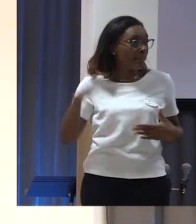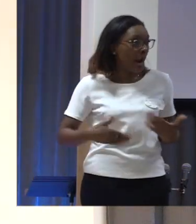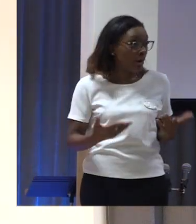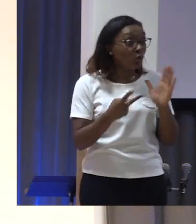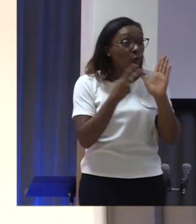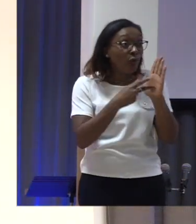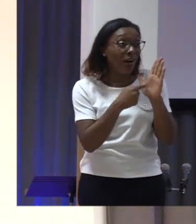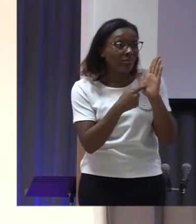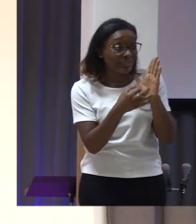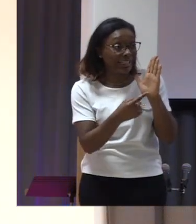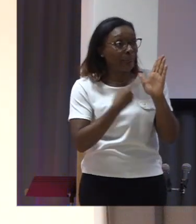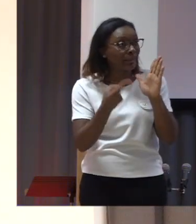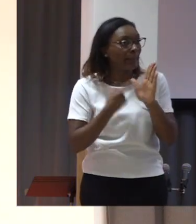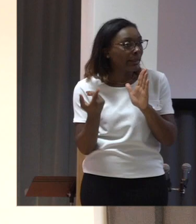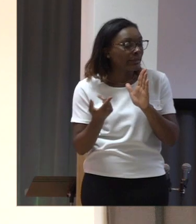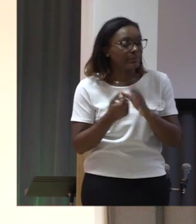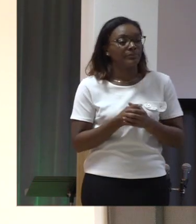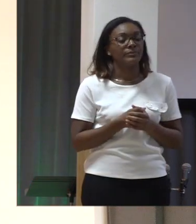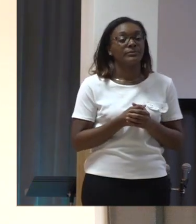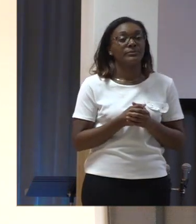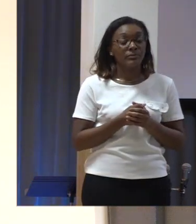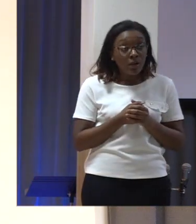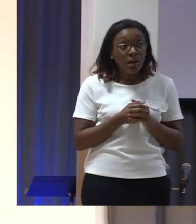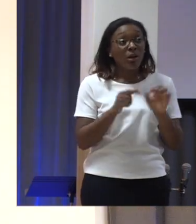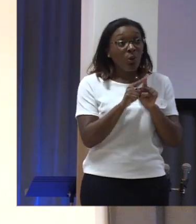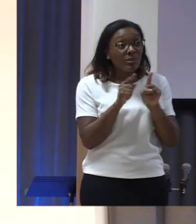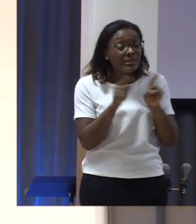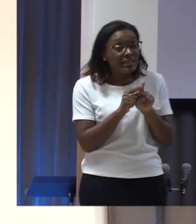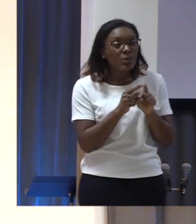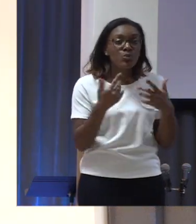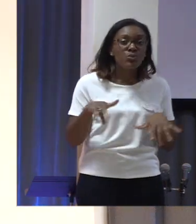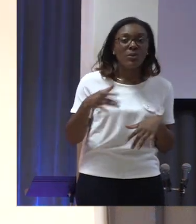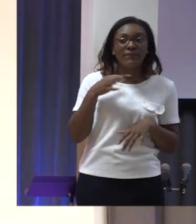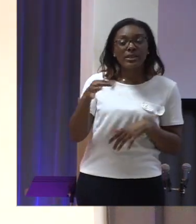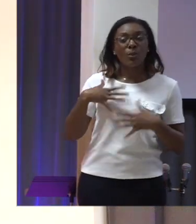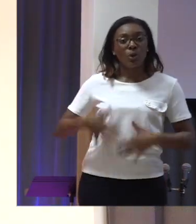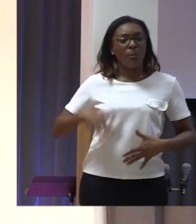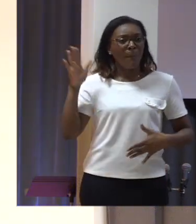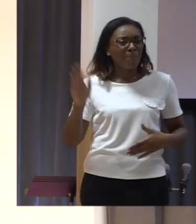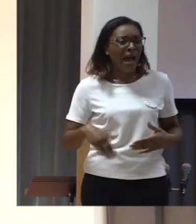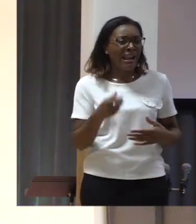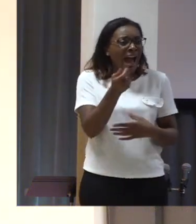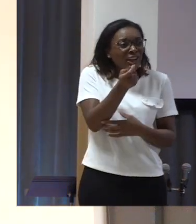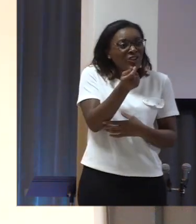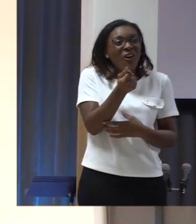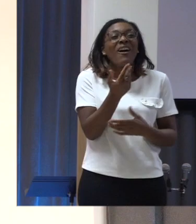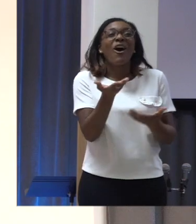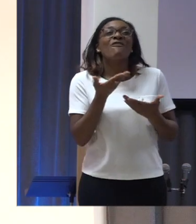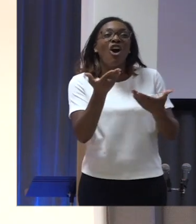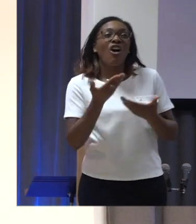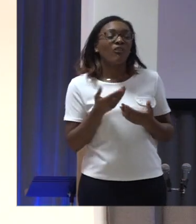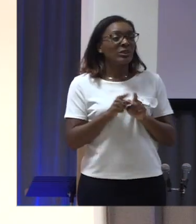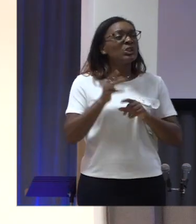Et la description que le texte fait de ces derniers et qui se livrèrent à la cupidité, recevaient des présents et